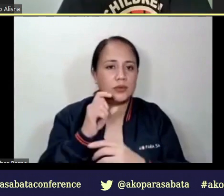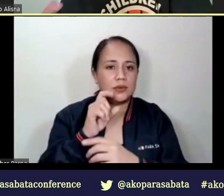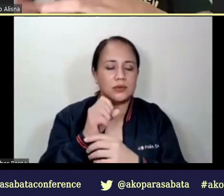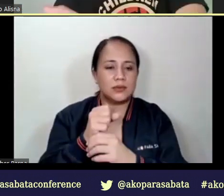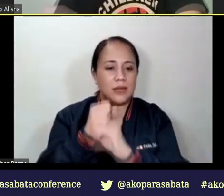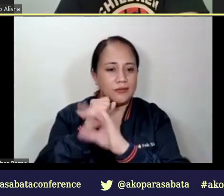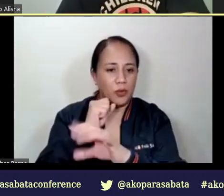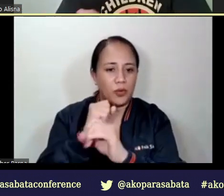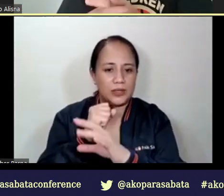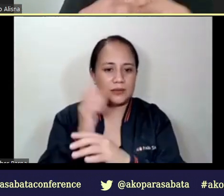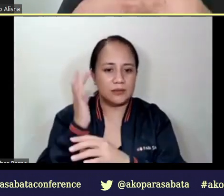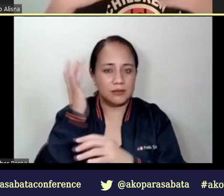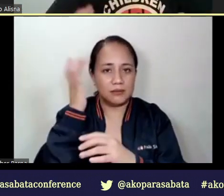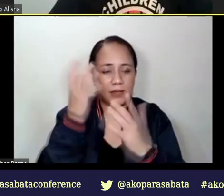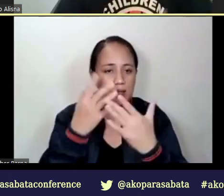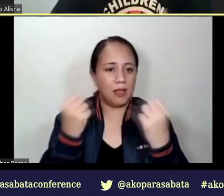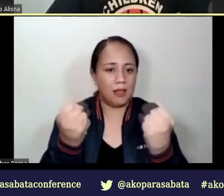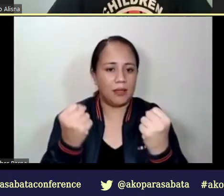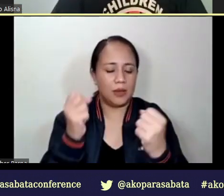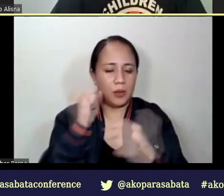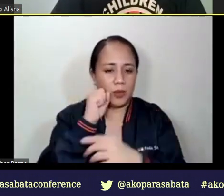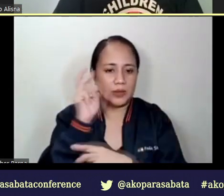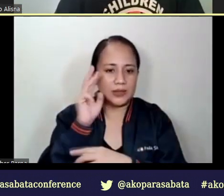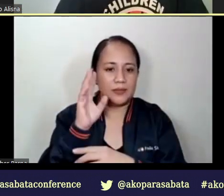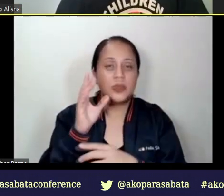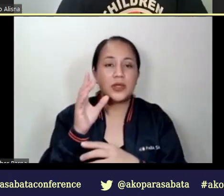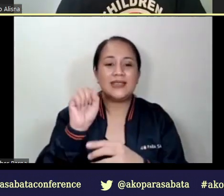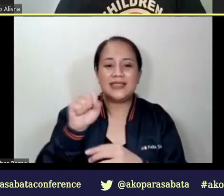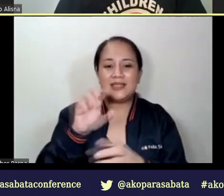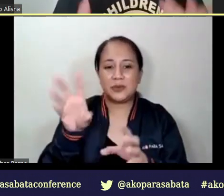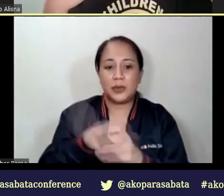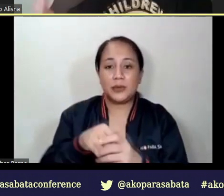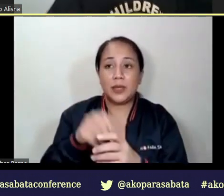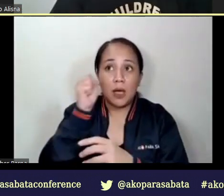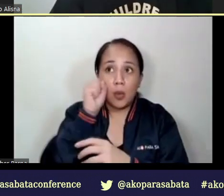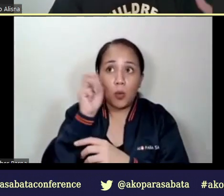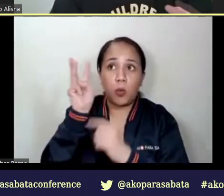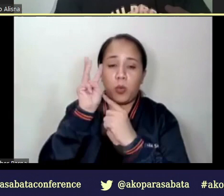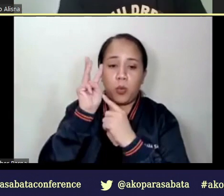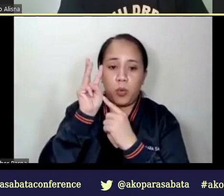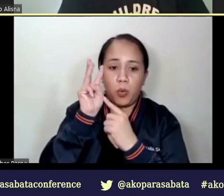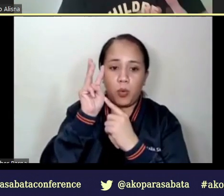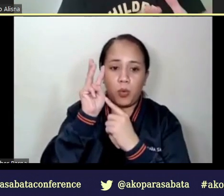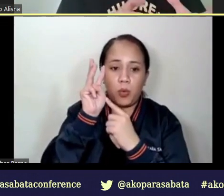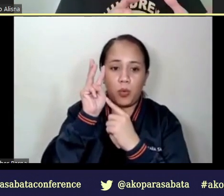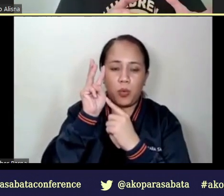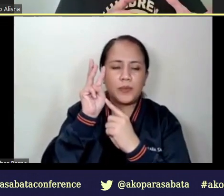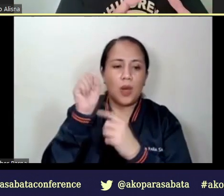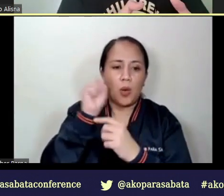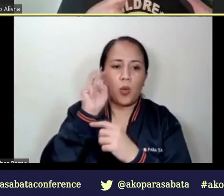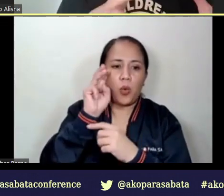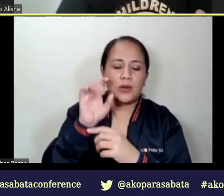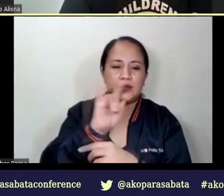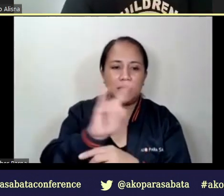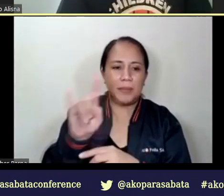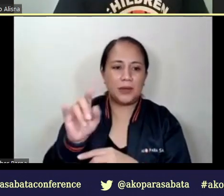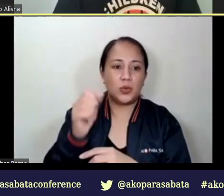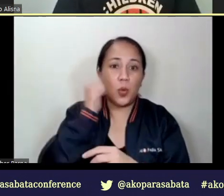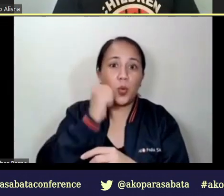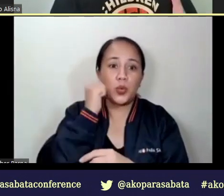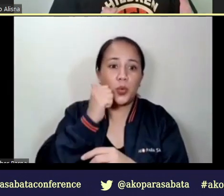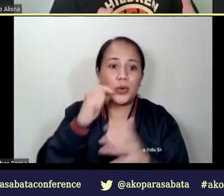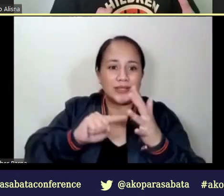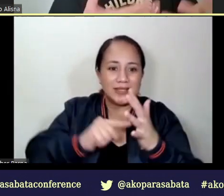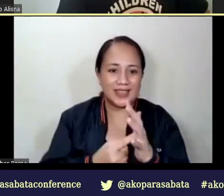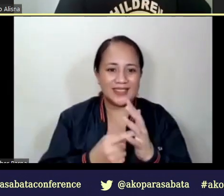health awareness. So gusto ko po yan ipasok syempre, dahil awareness siya. Pasok natin uli yung awareness campaign. Diyan naman tayo lagi nag-uumpisa. So